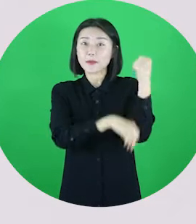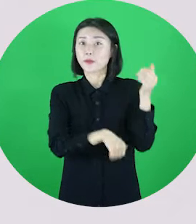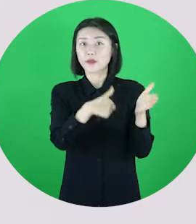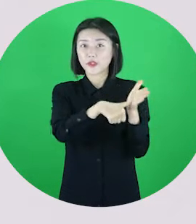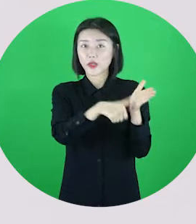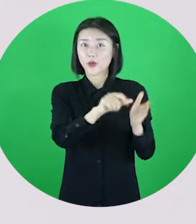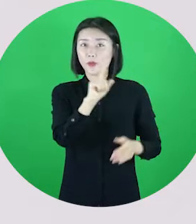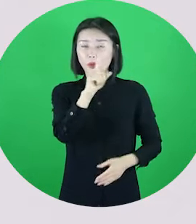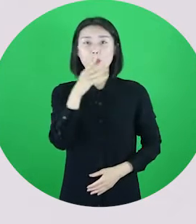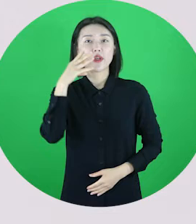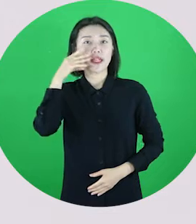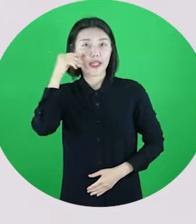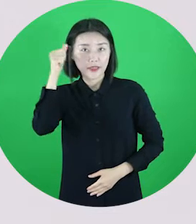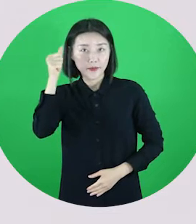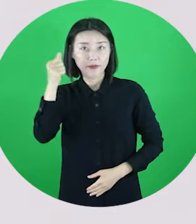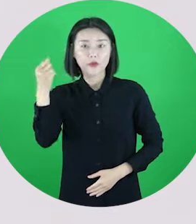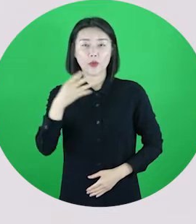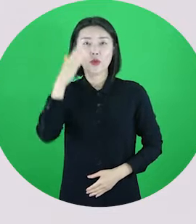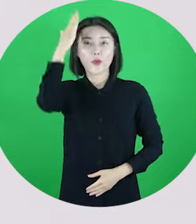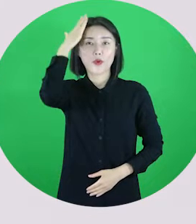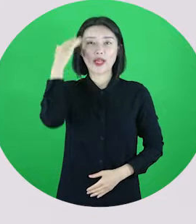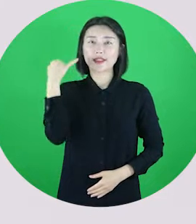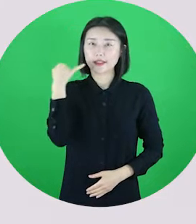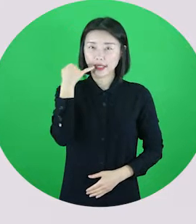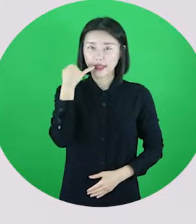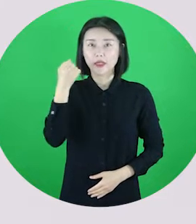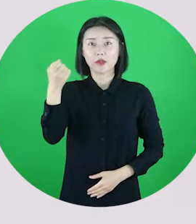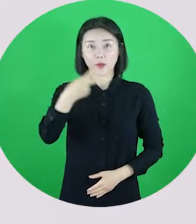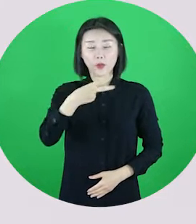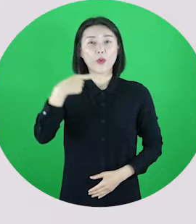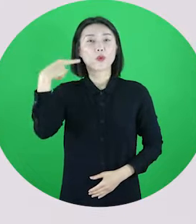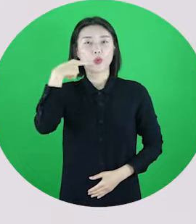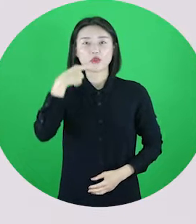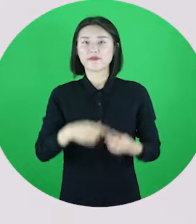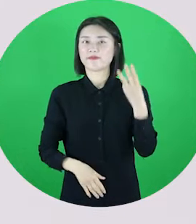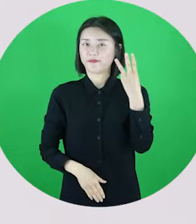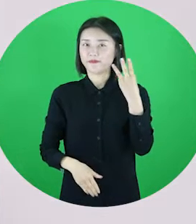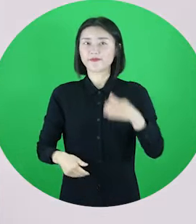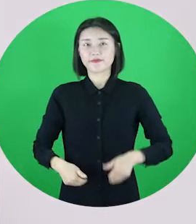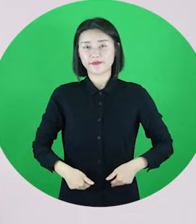기본 재료는 식용유, 간장, 소금이 필요해요.